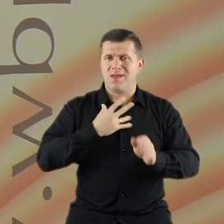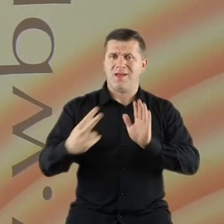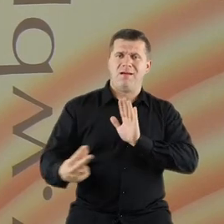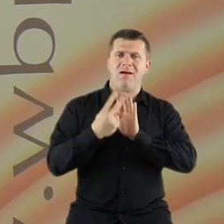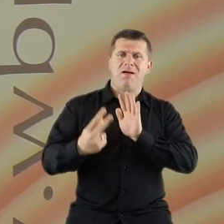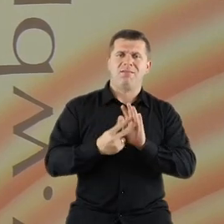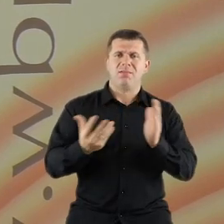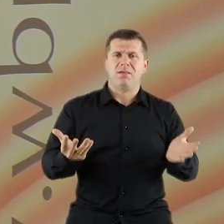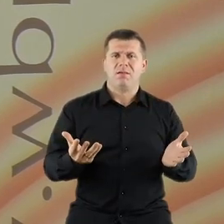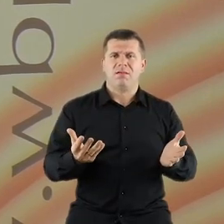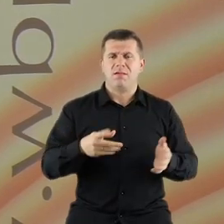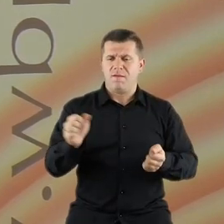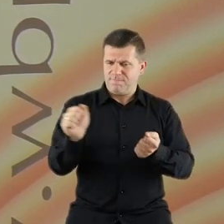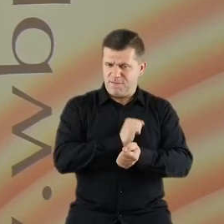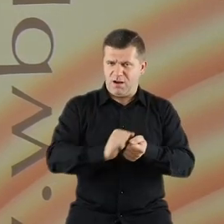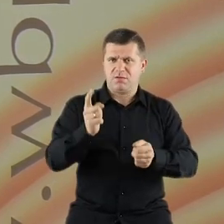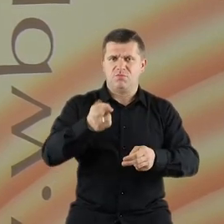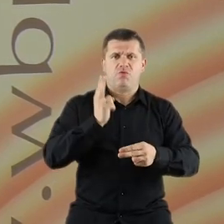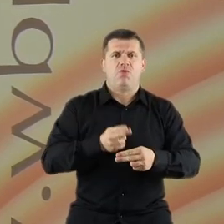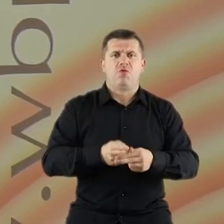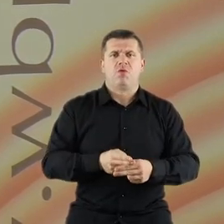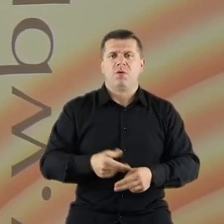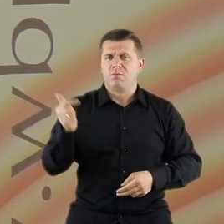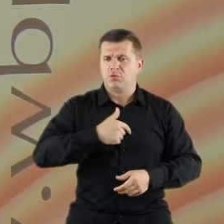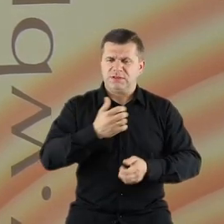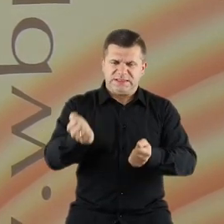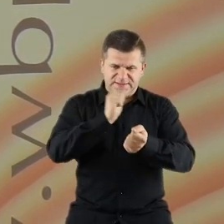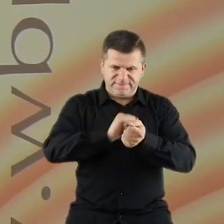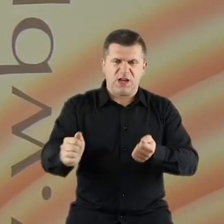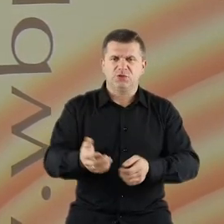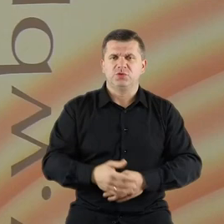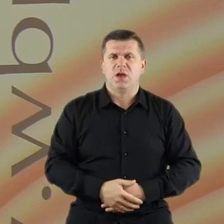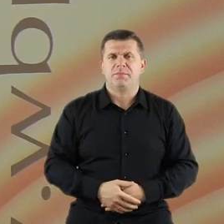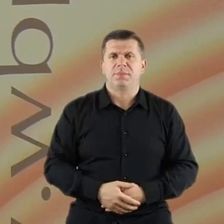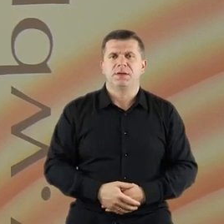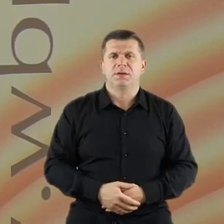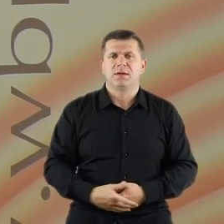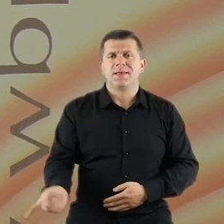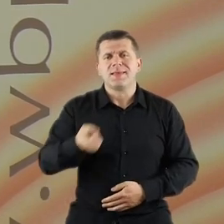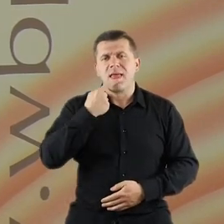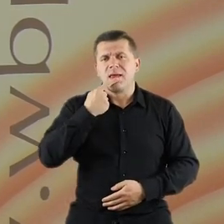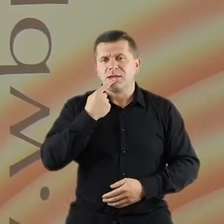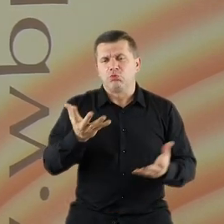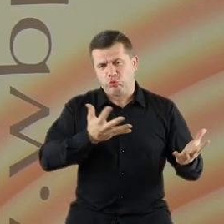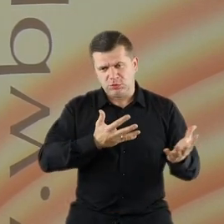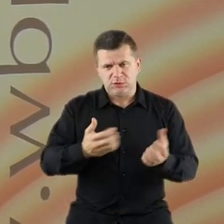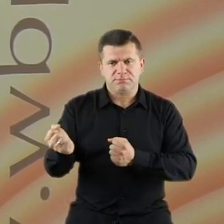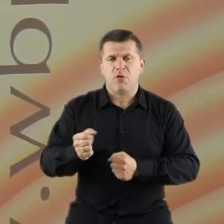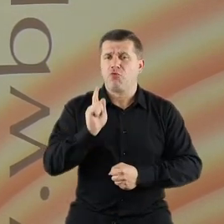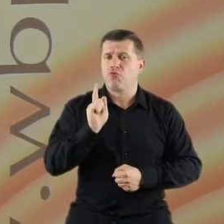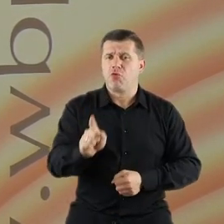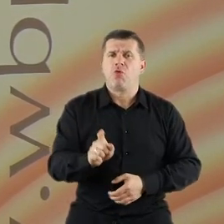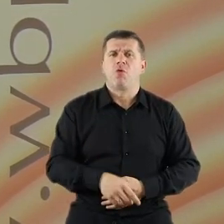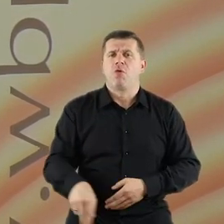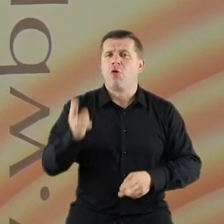nas atakuje bez walczymy z chorobą myją zwalczamy a więc w języku zachowało się